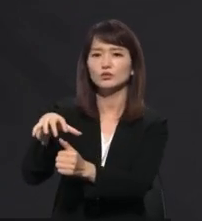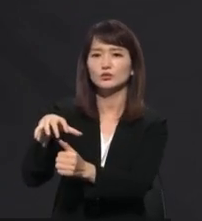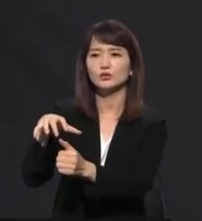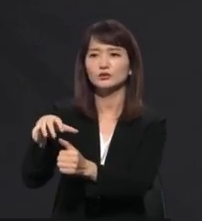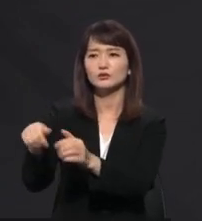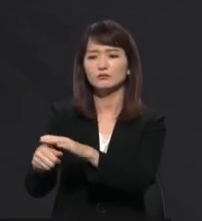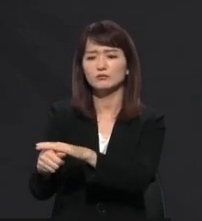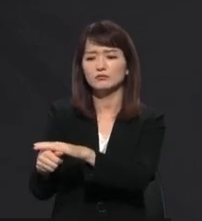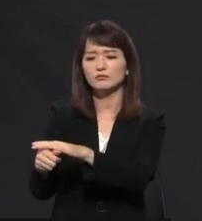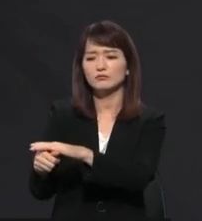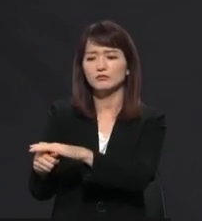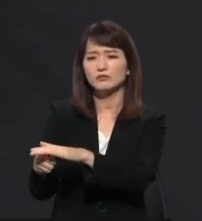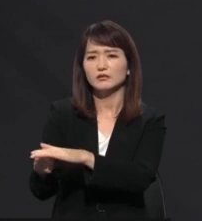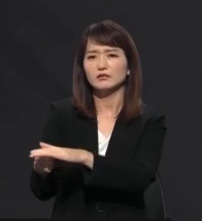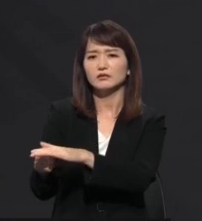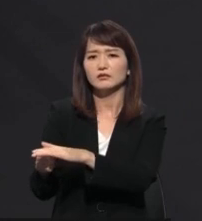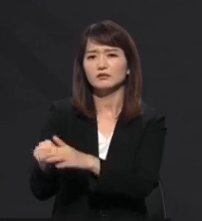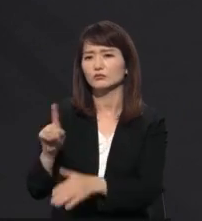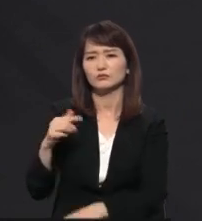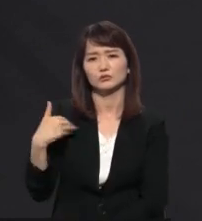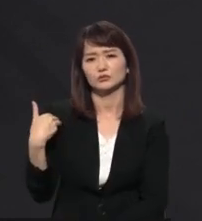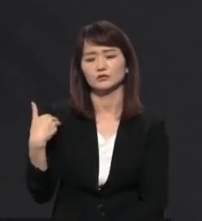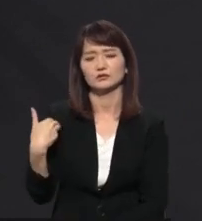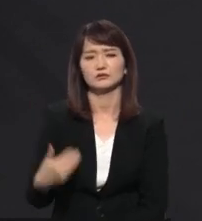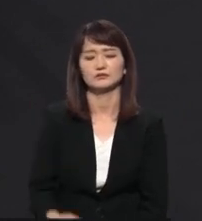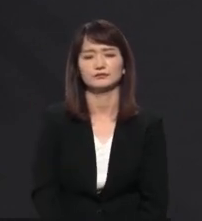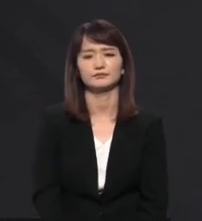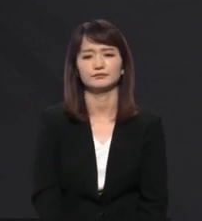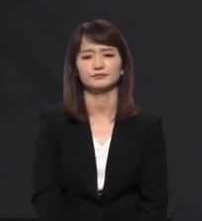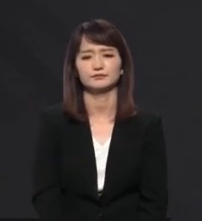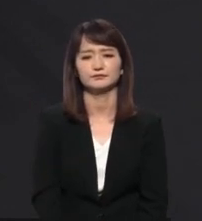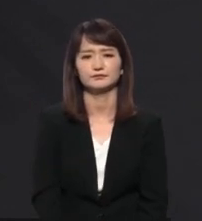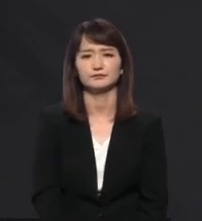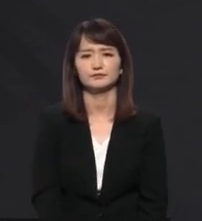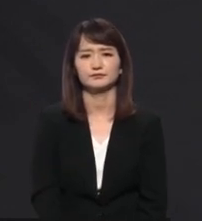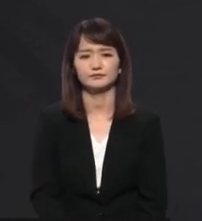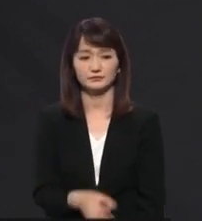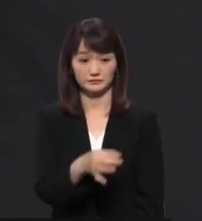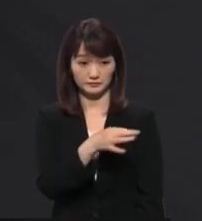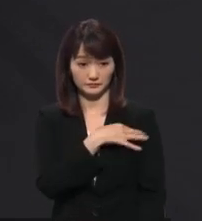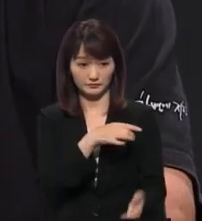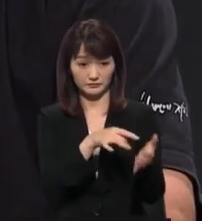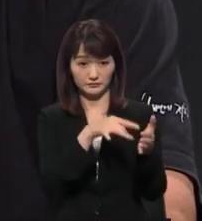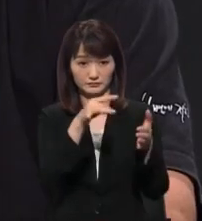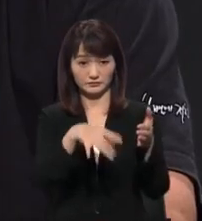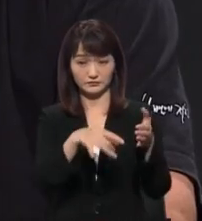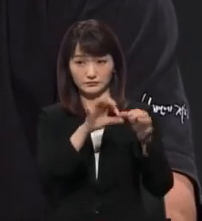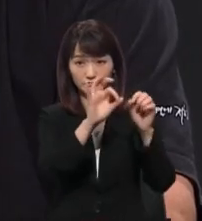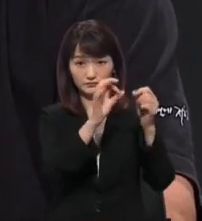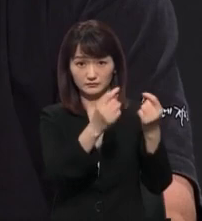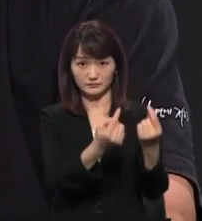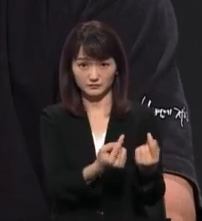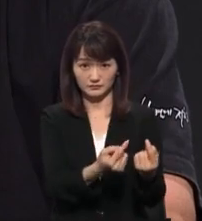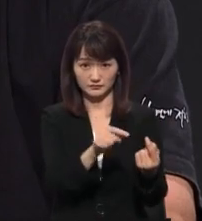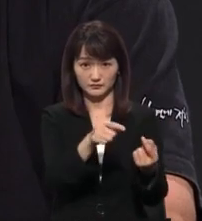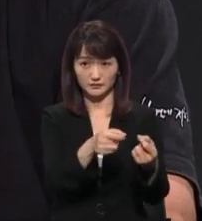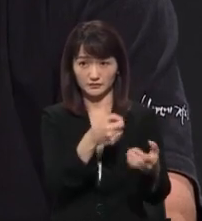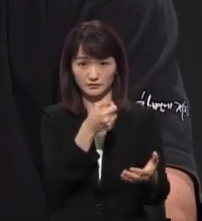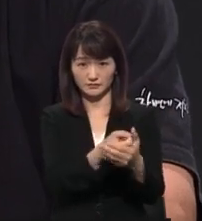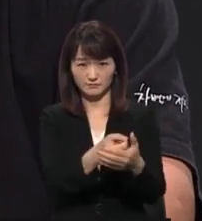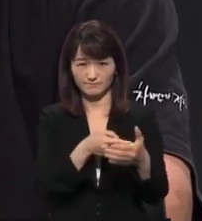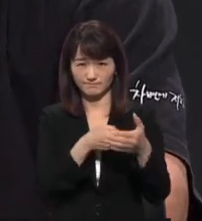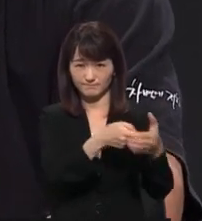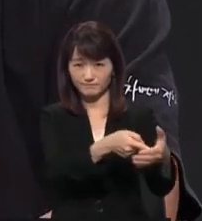오리무중이고 우유부단한지 잘 모르겠습니다 알겠습니다 부자감세 법인세 인하는 그렇게 결단력